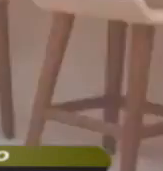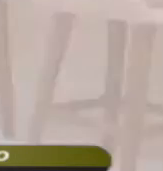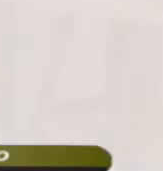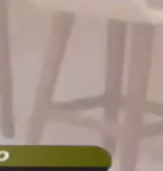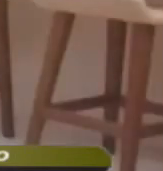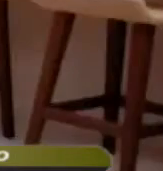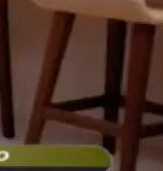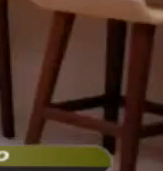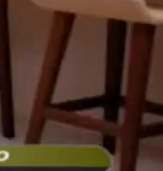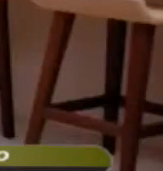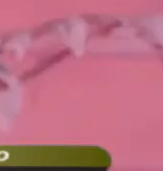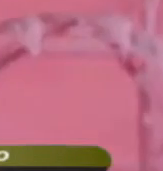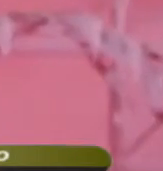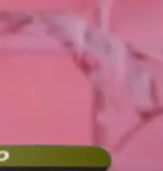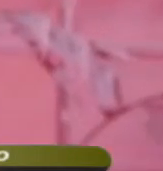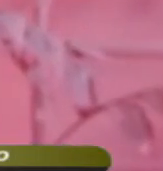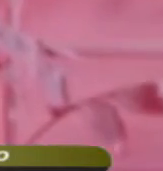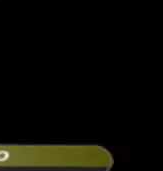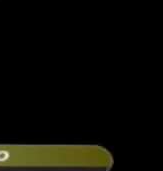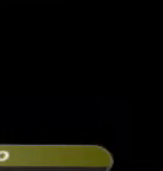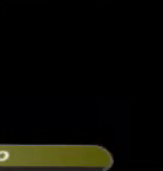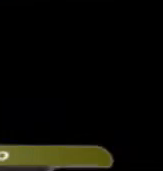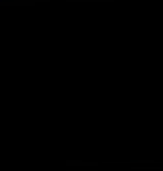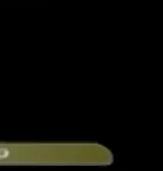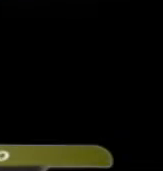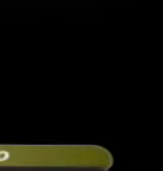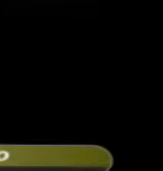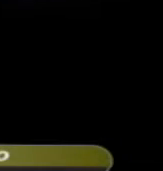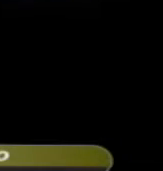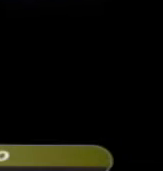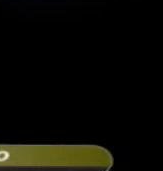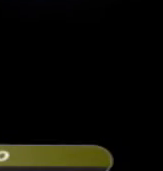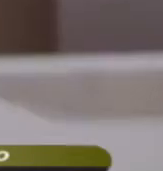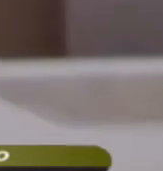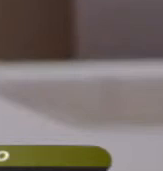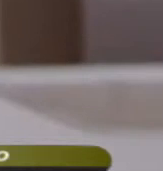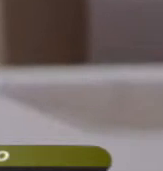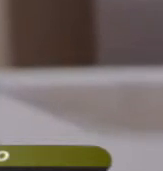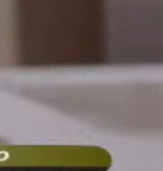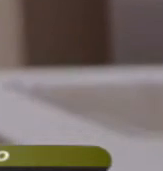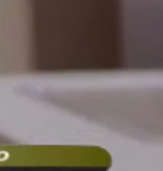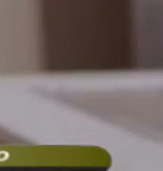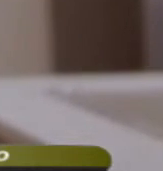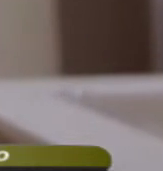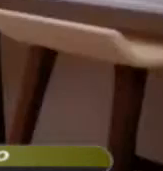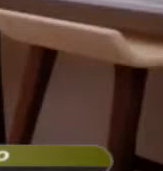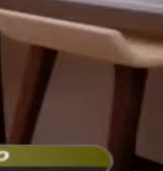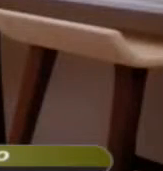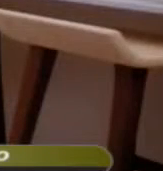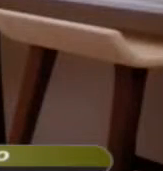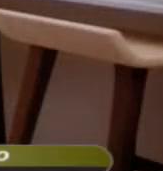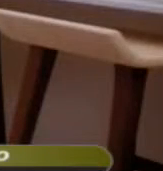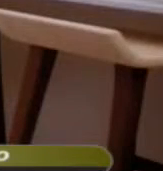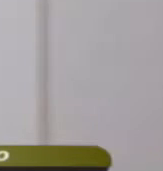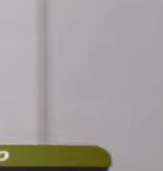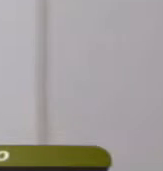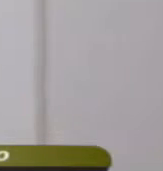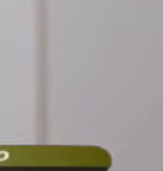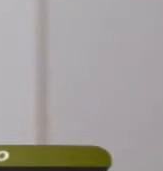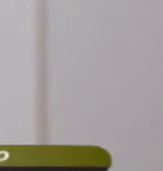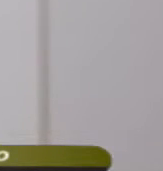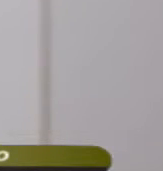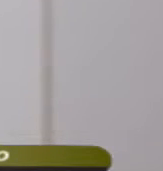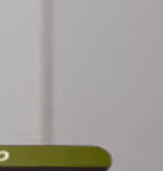kiniambia, unapuliza kunia, hizi midani za po, nyumbani nina